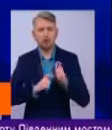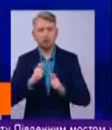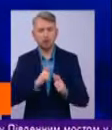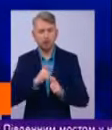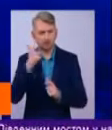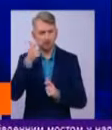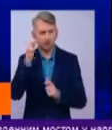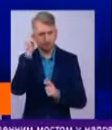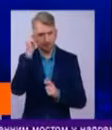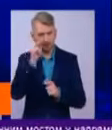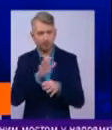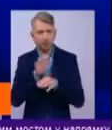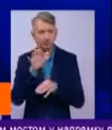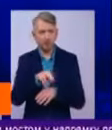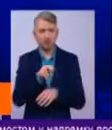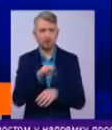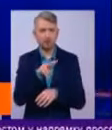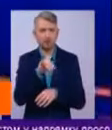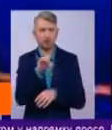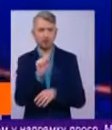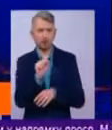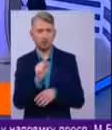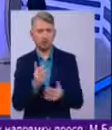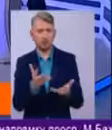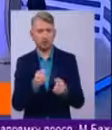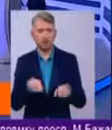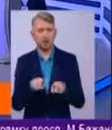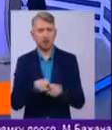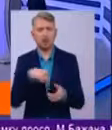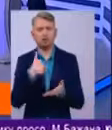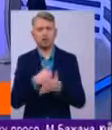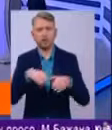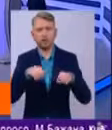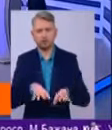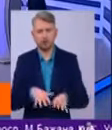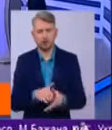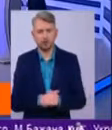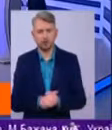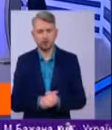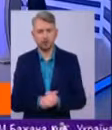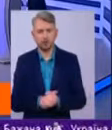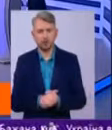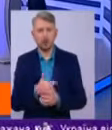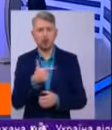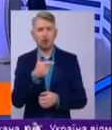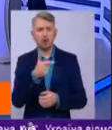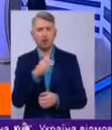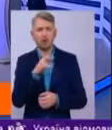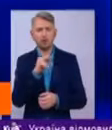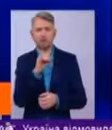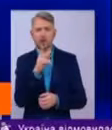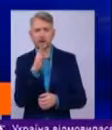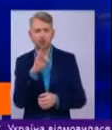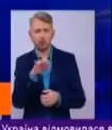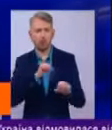гімназістів відправляє Симон Петлюра. Приймає таке основне рішення. Тобто Гончаренко, командир